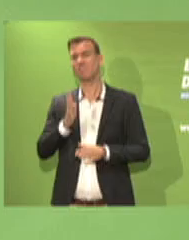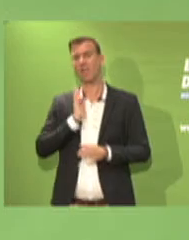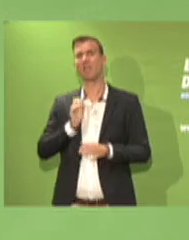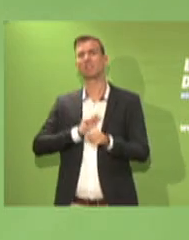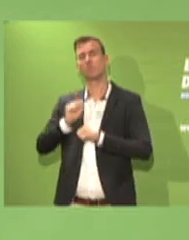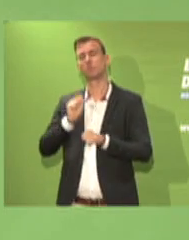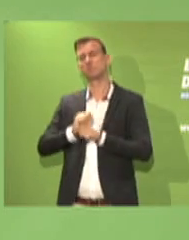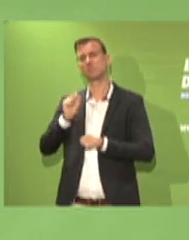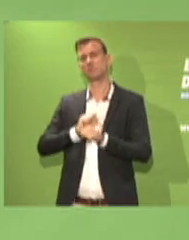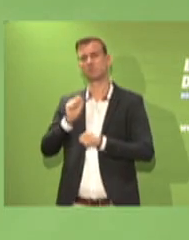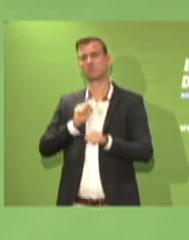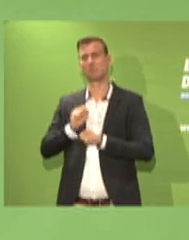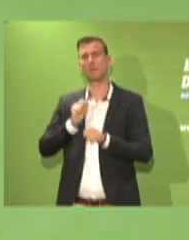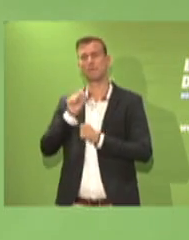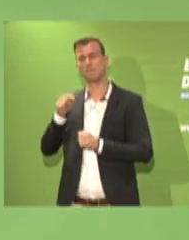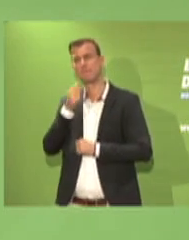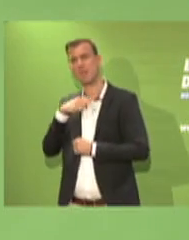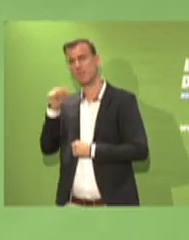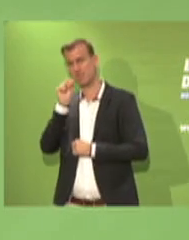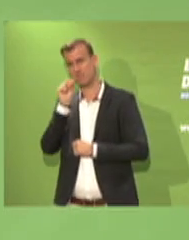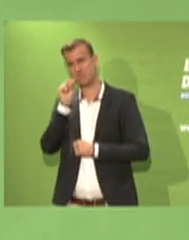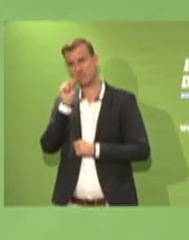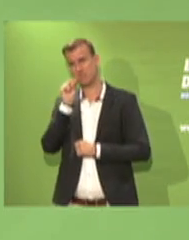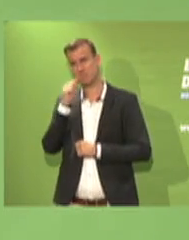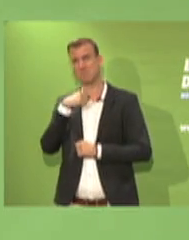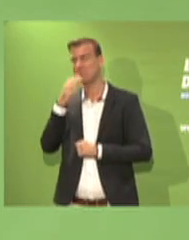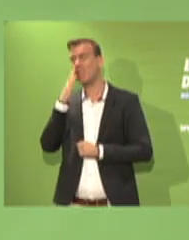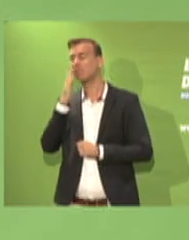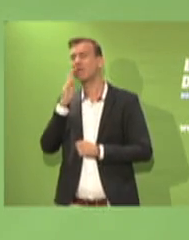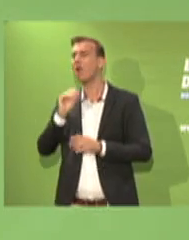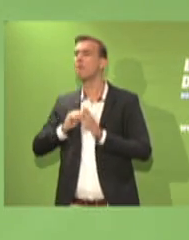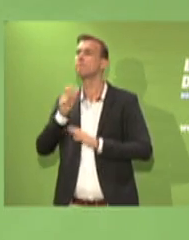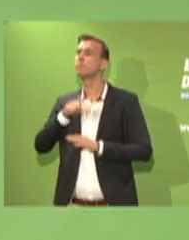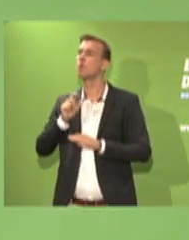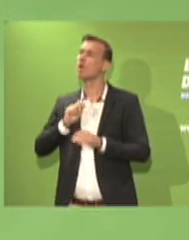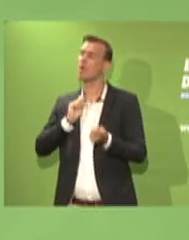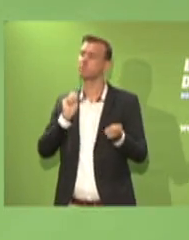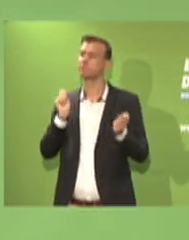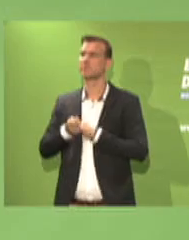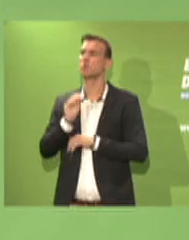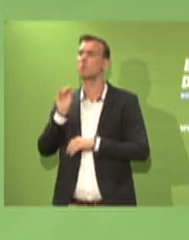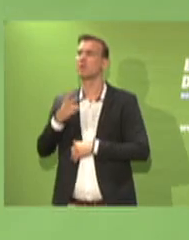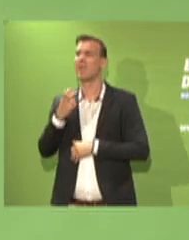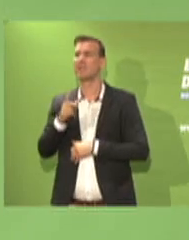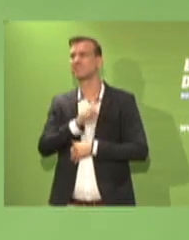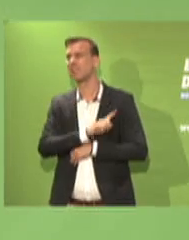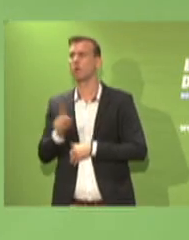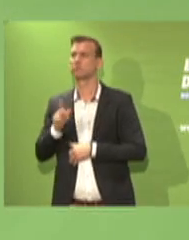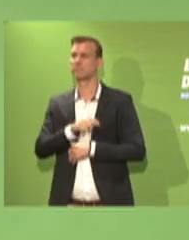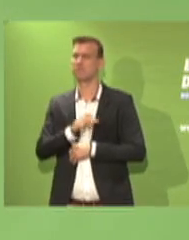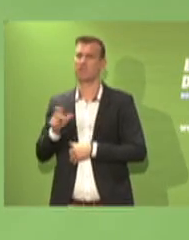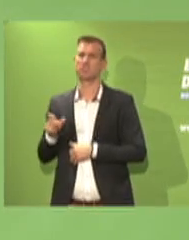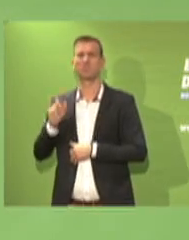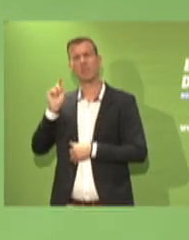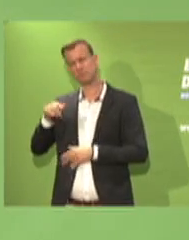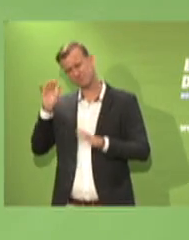im Januar in Berlin. Wir haben es satt. Ich kenne im Moment keine größere Bürgerbewegung, dass über 30.000 Menschen wintertags bei